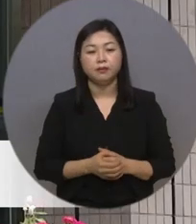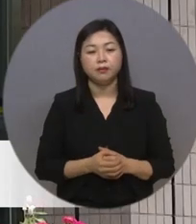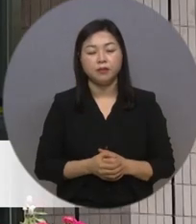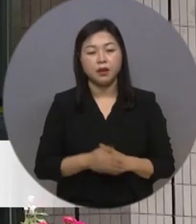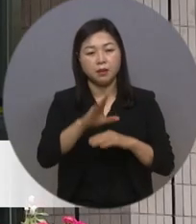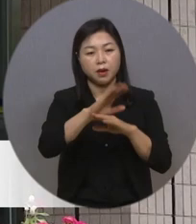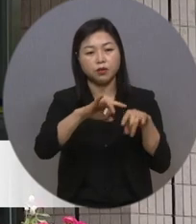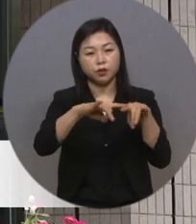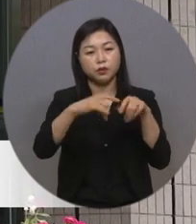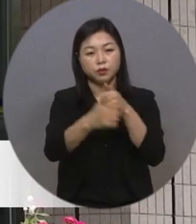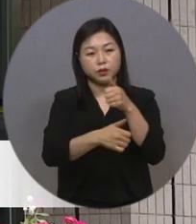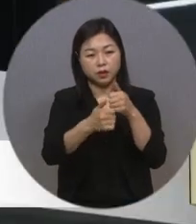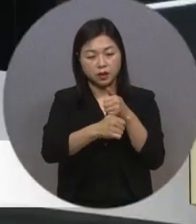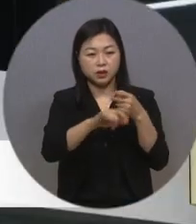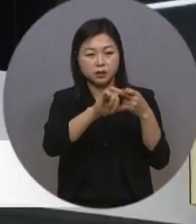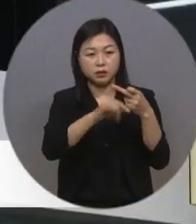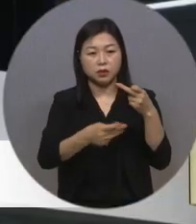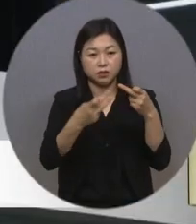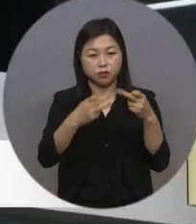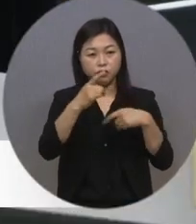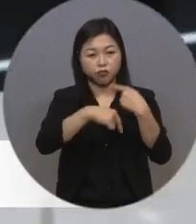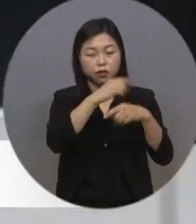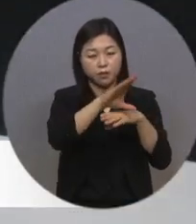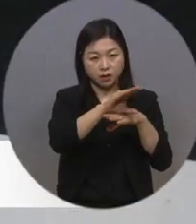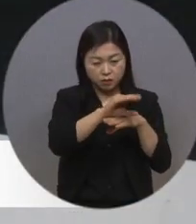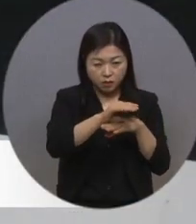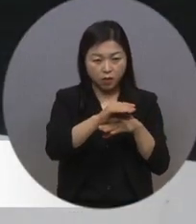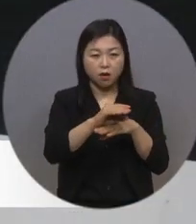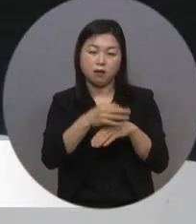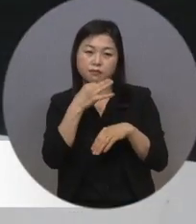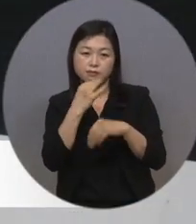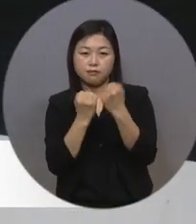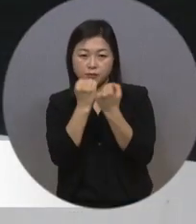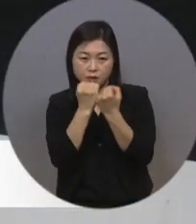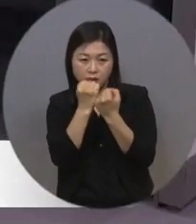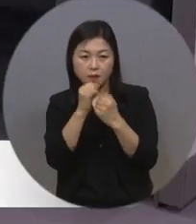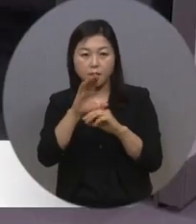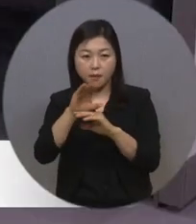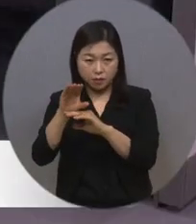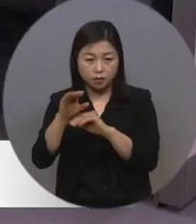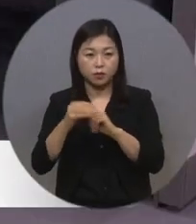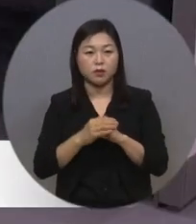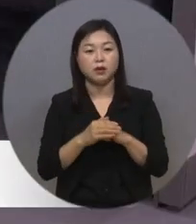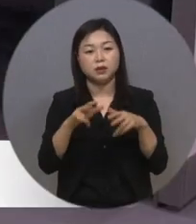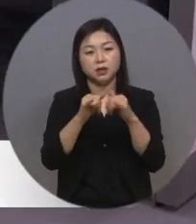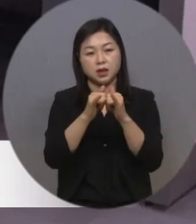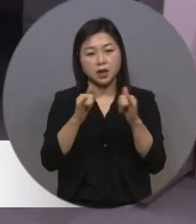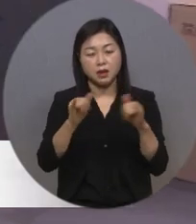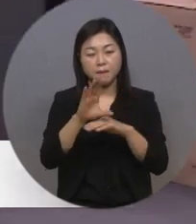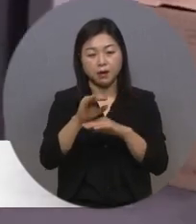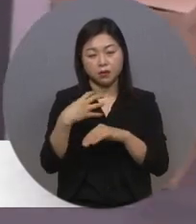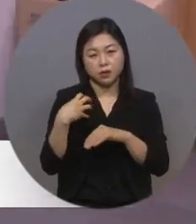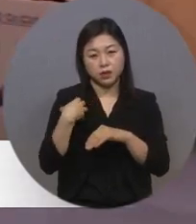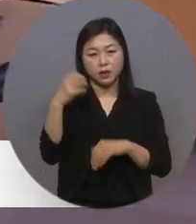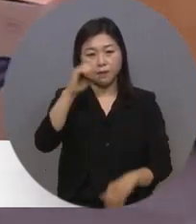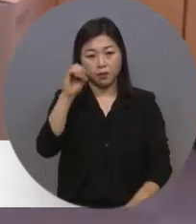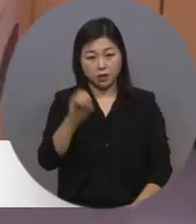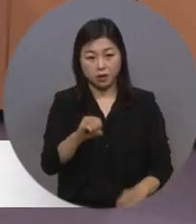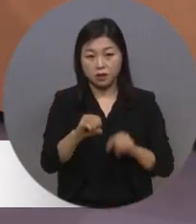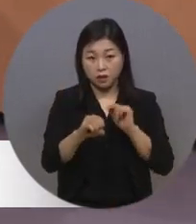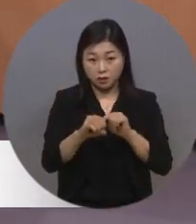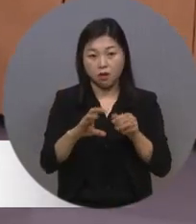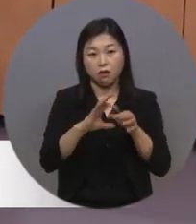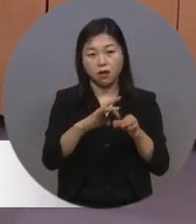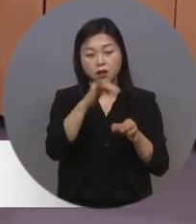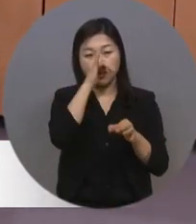방송통신위원회가 지난 13일 수어방송과 화면 해설 방송 등 장애인 방송 의무 편성 비율 확대를 주요 내용으로